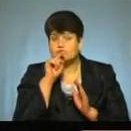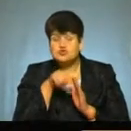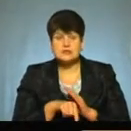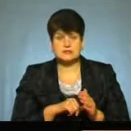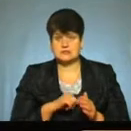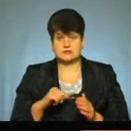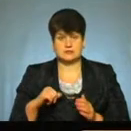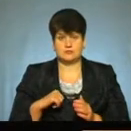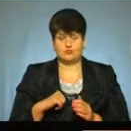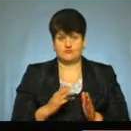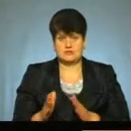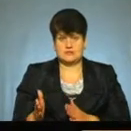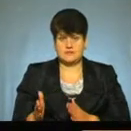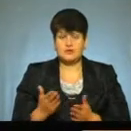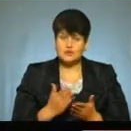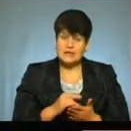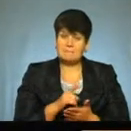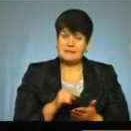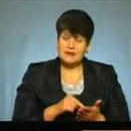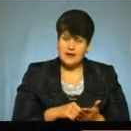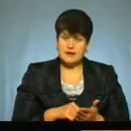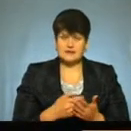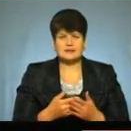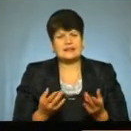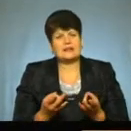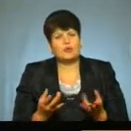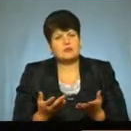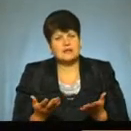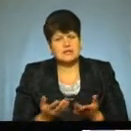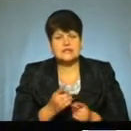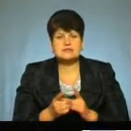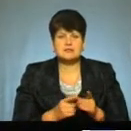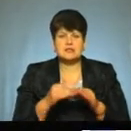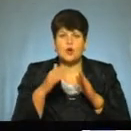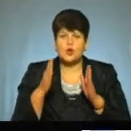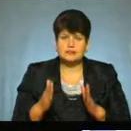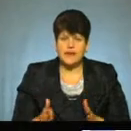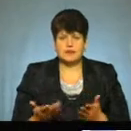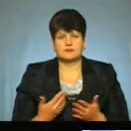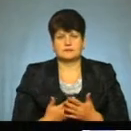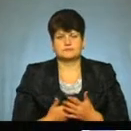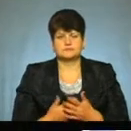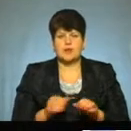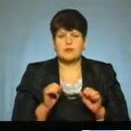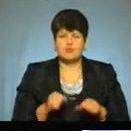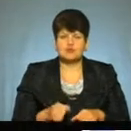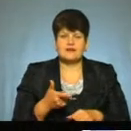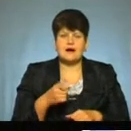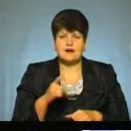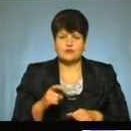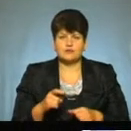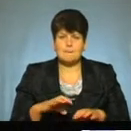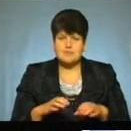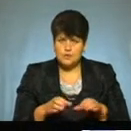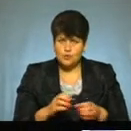самовільно в систему газопостачання. Якщо є якісь питання, тобто необхідність змінити котел, можливо, з газовою плитою